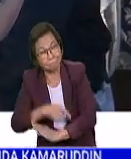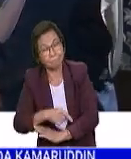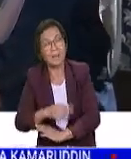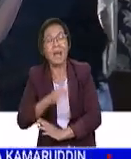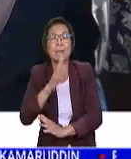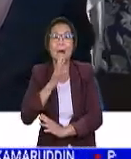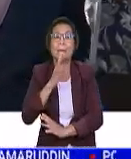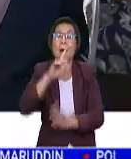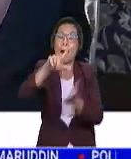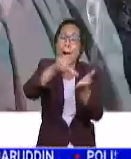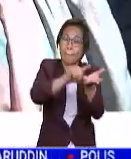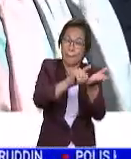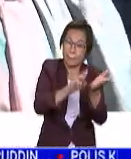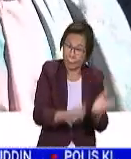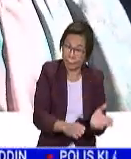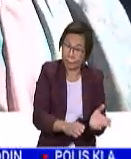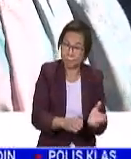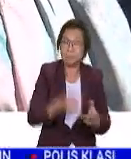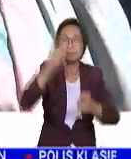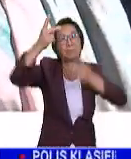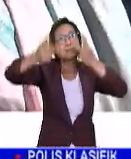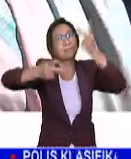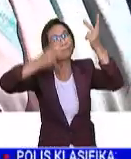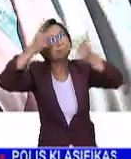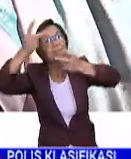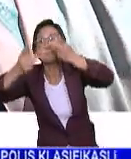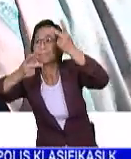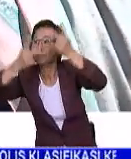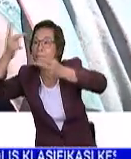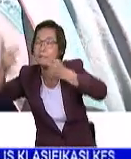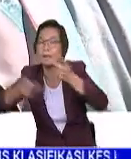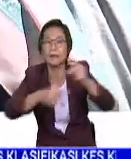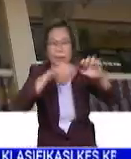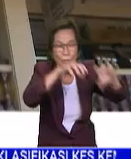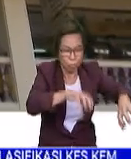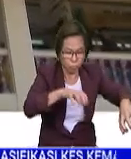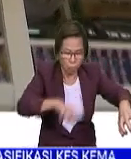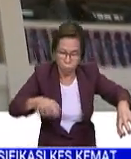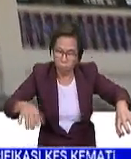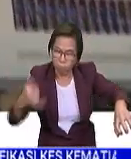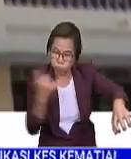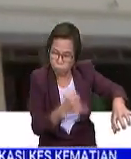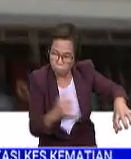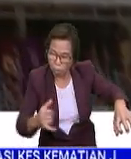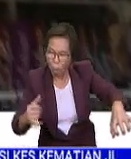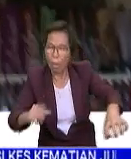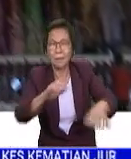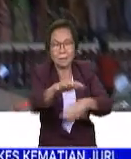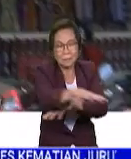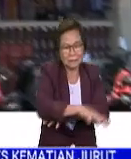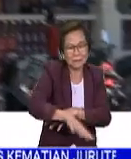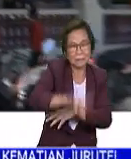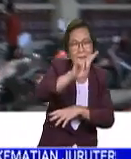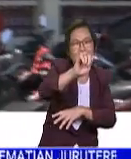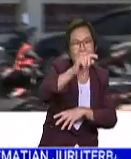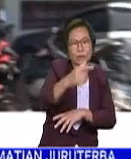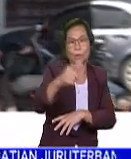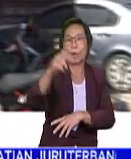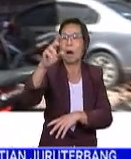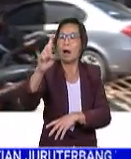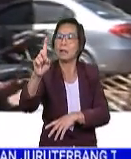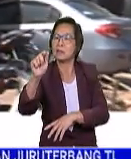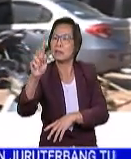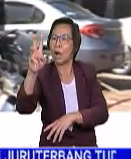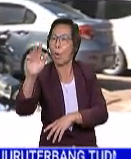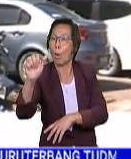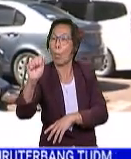beliau bercakap kepada pemberita selepas melakukan tinjauan ke beberapa lokasi di sekitar Tanjung dawai merbuk